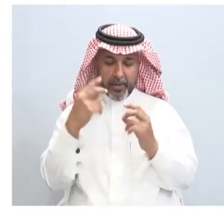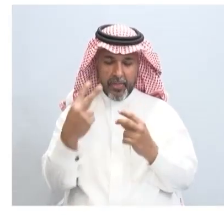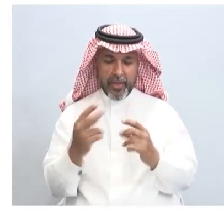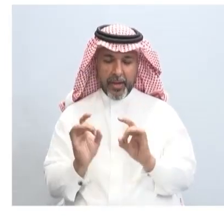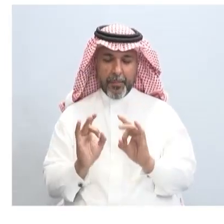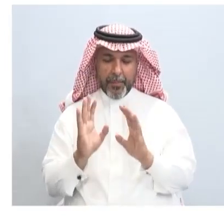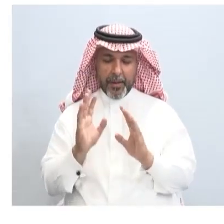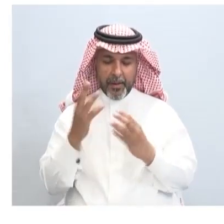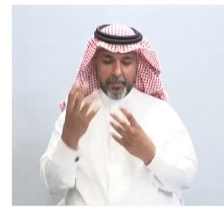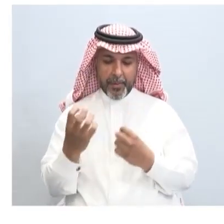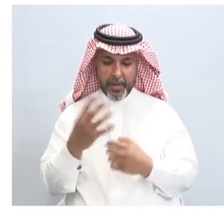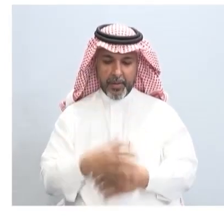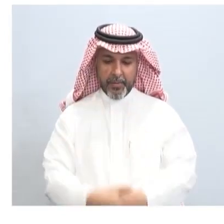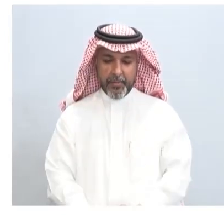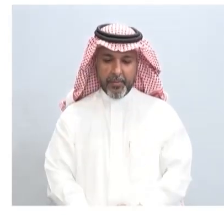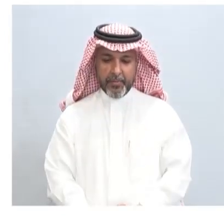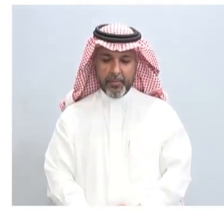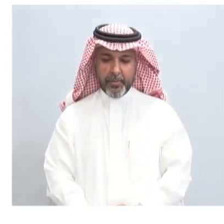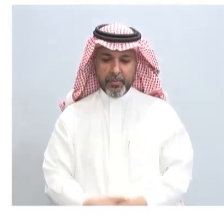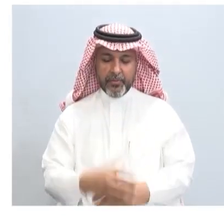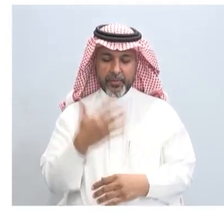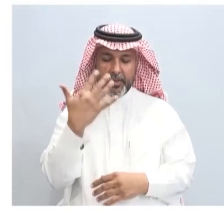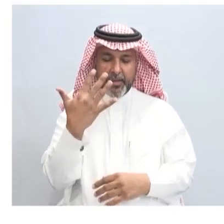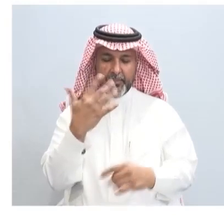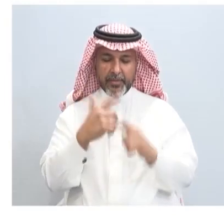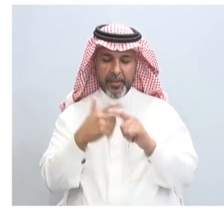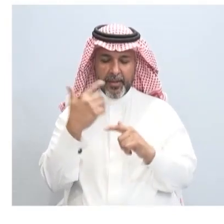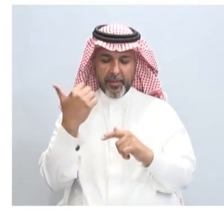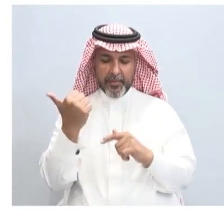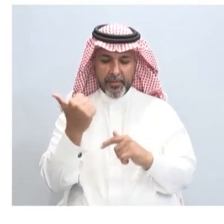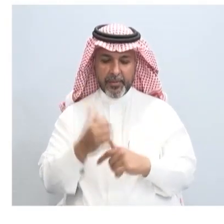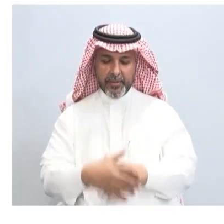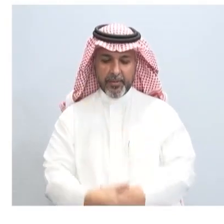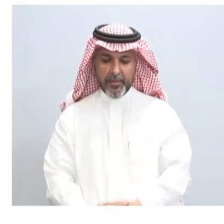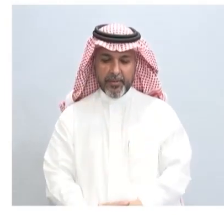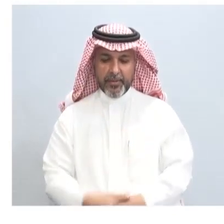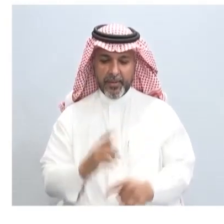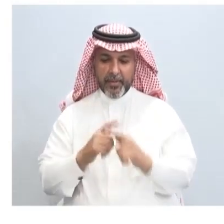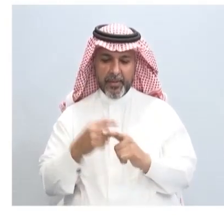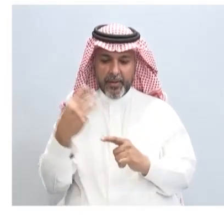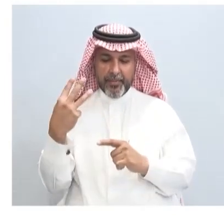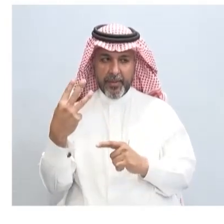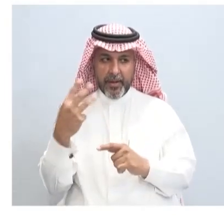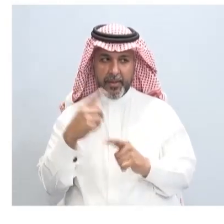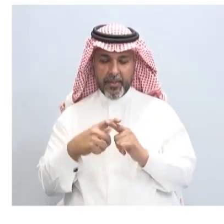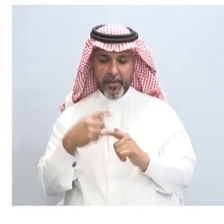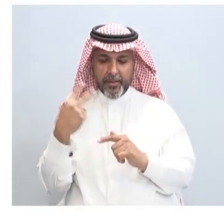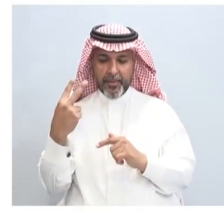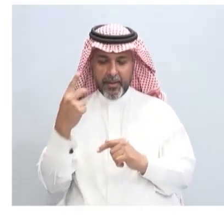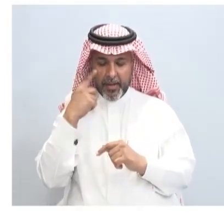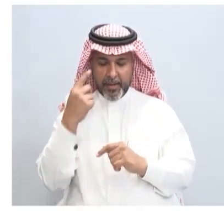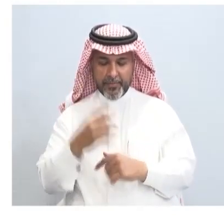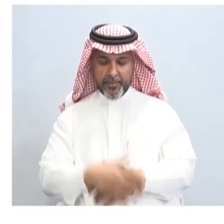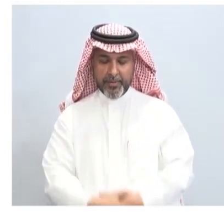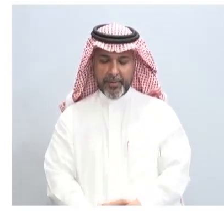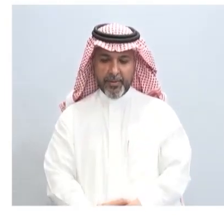خلاص الوحدات هذه ما عاد لها لازمه الان بنقول 6 في 5 هذه 30 30 في 3 حيصير 90 90